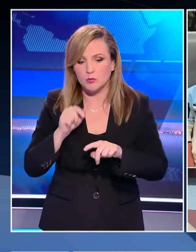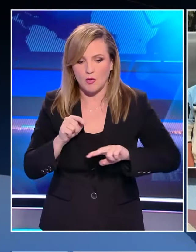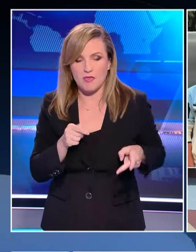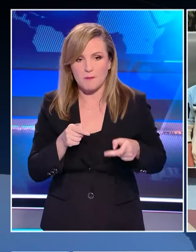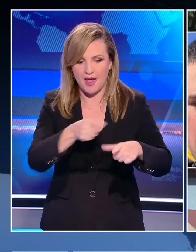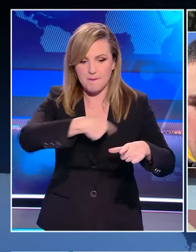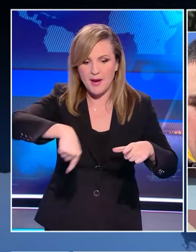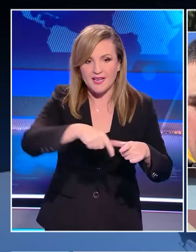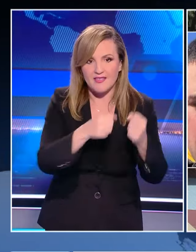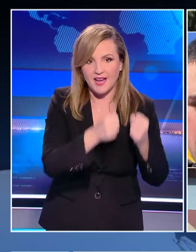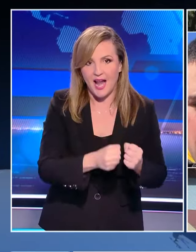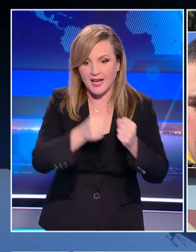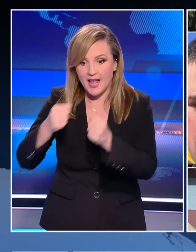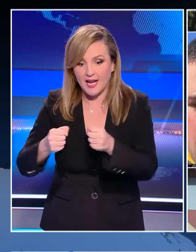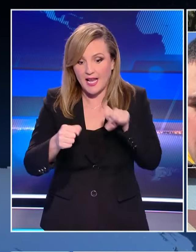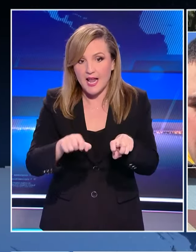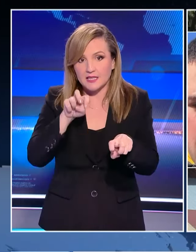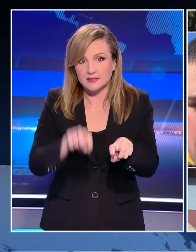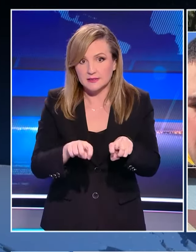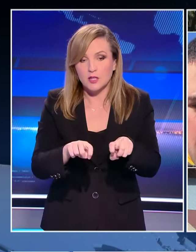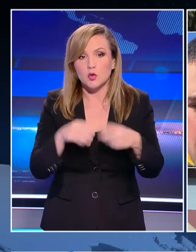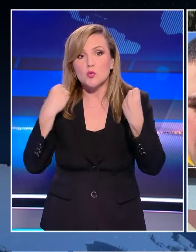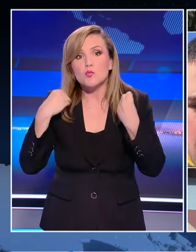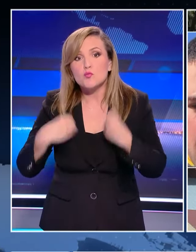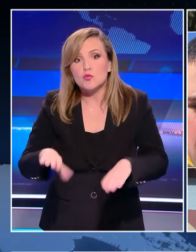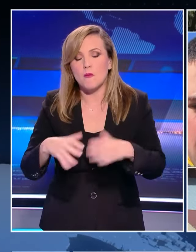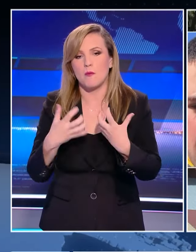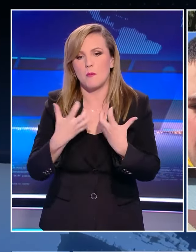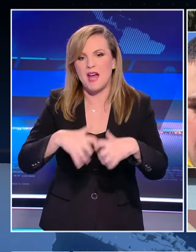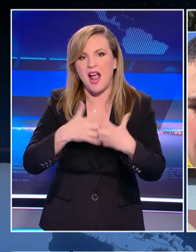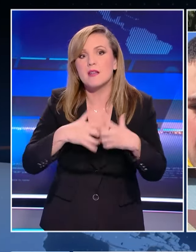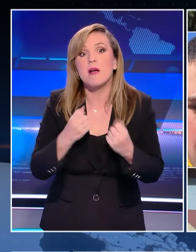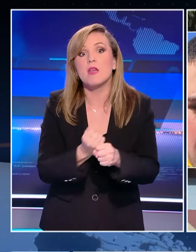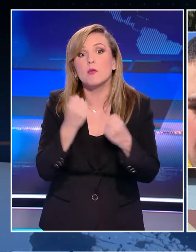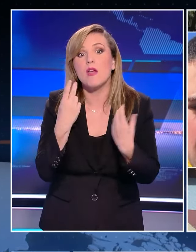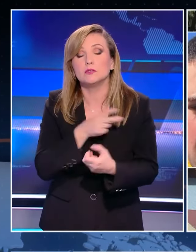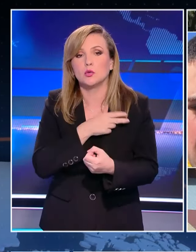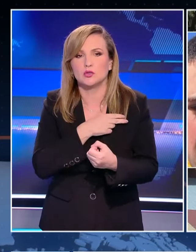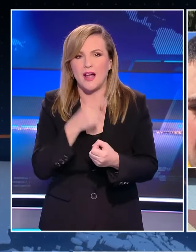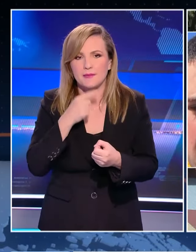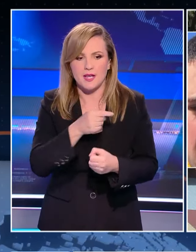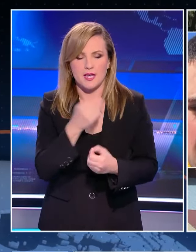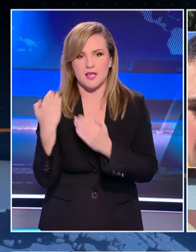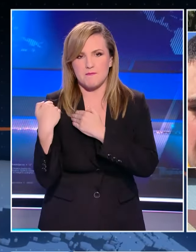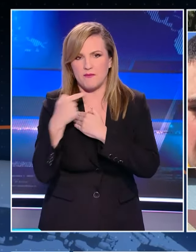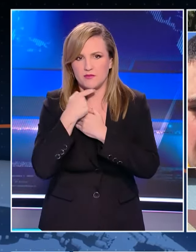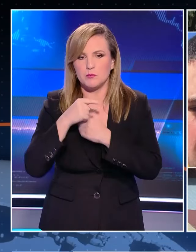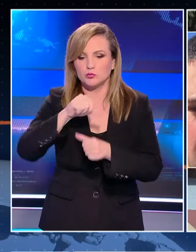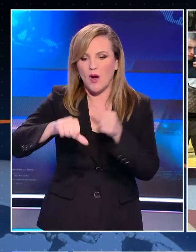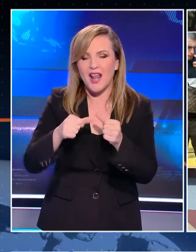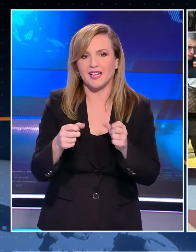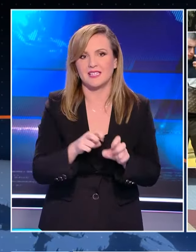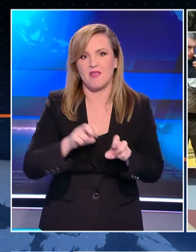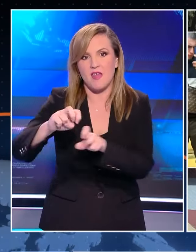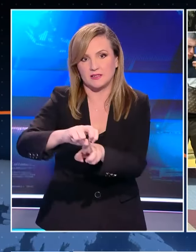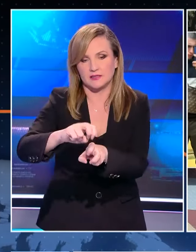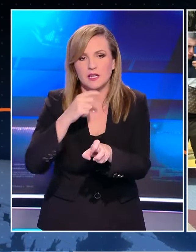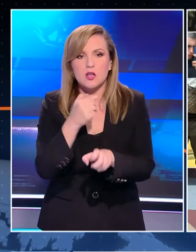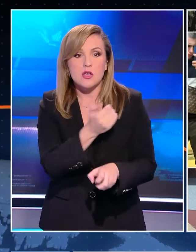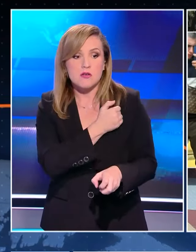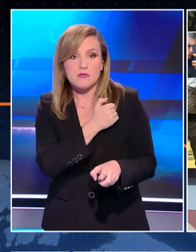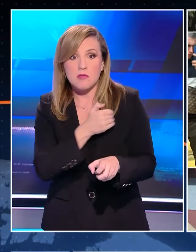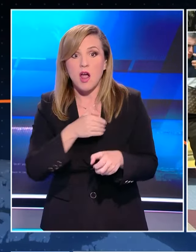του. Φαίνεται πως ήταν κακοσυντηρημένα παιχνίδια. Ο υπεύθυνος μας άλλαξε θέσεις. Πριν ξεκινήσει το παιχνίδι, μας είπε ότι θα το πάει δυνατά. Στην αρχή